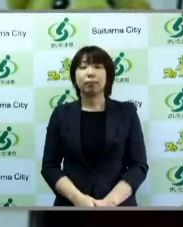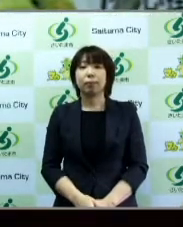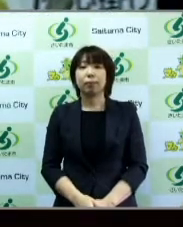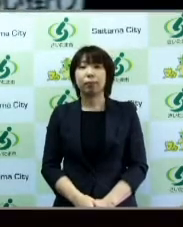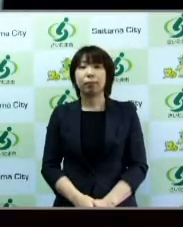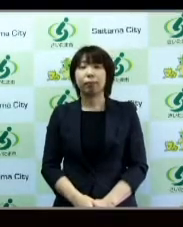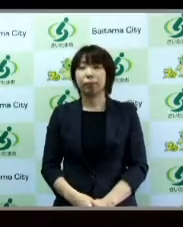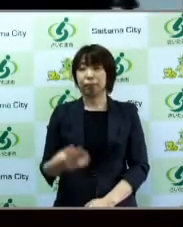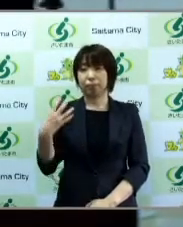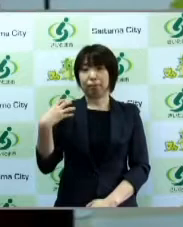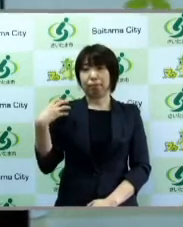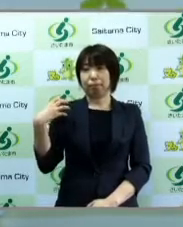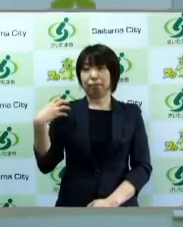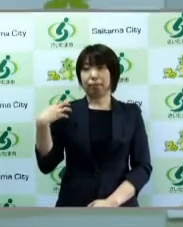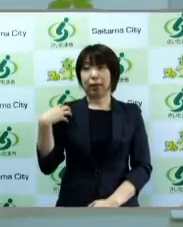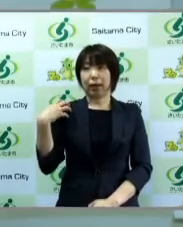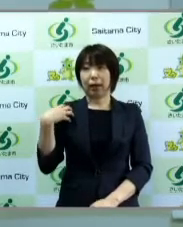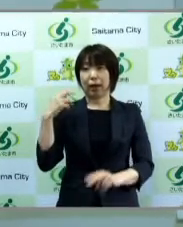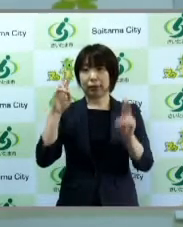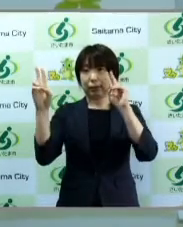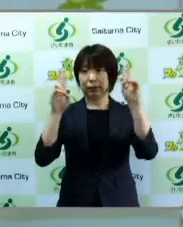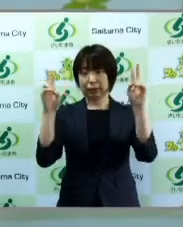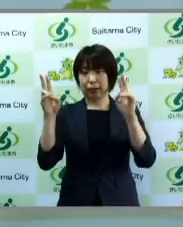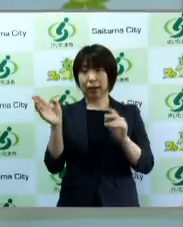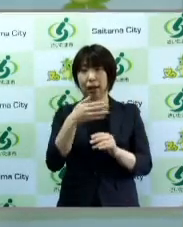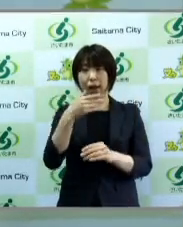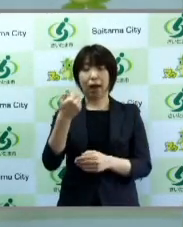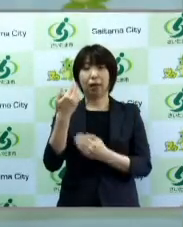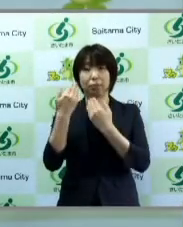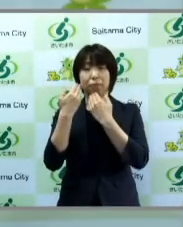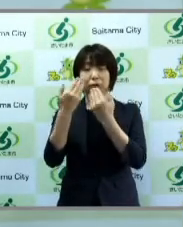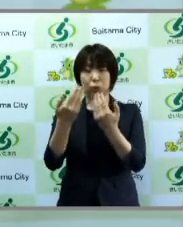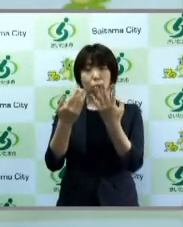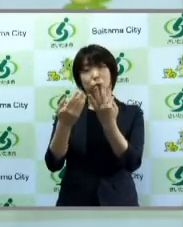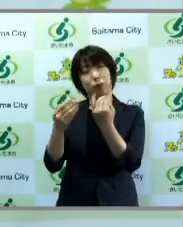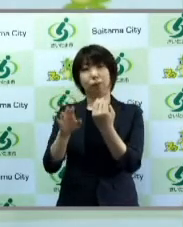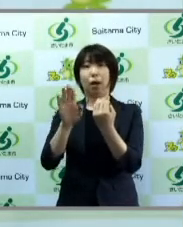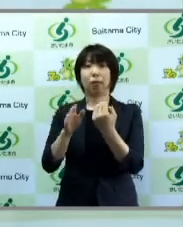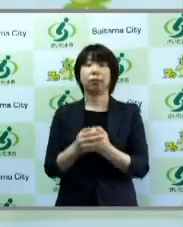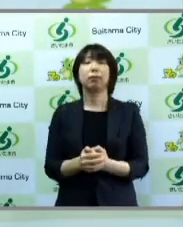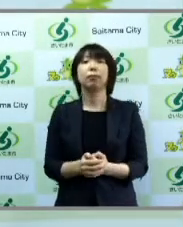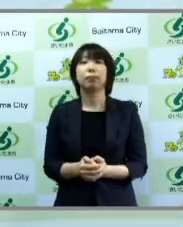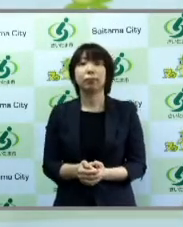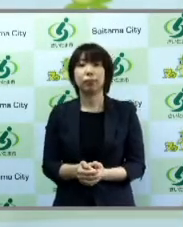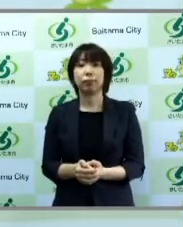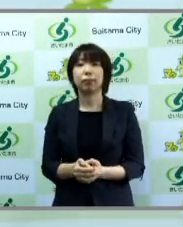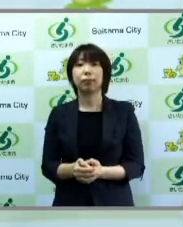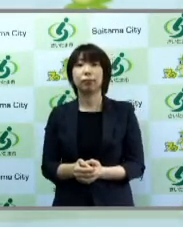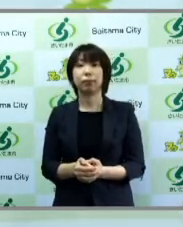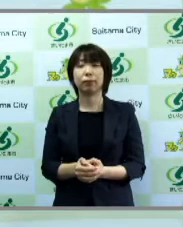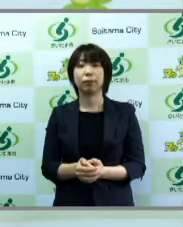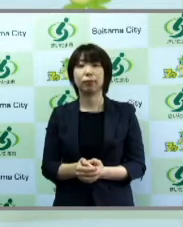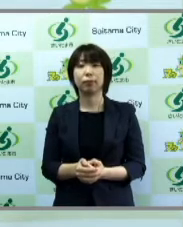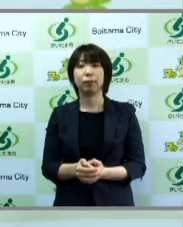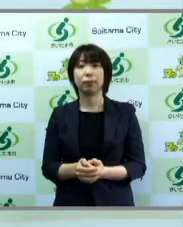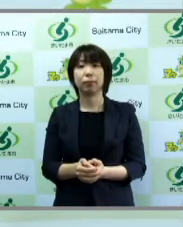幹事社からいくつか先に質問させていただきます。